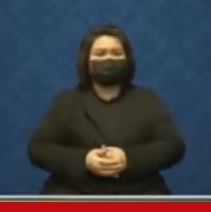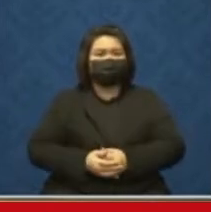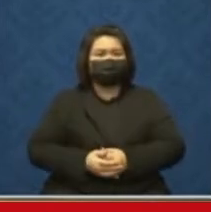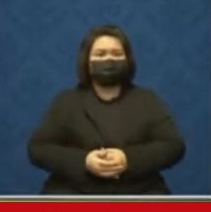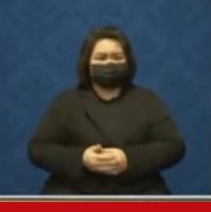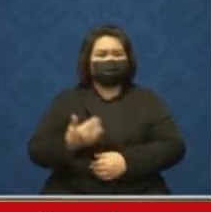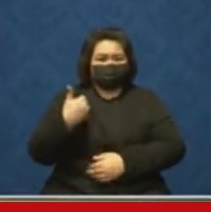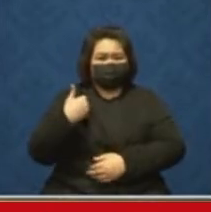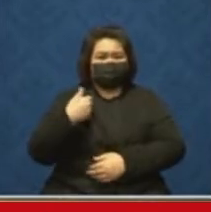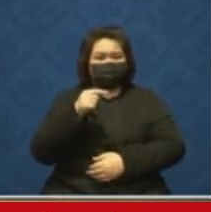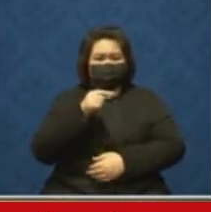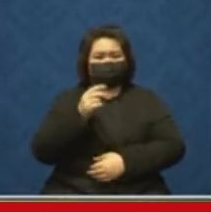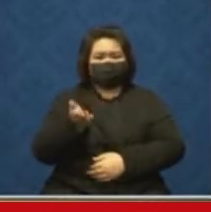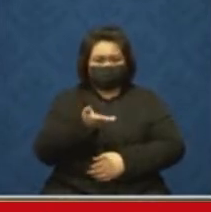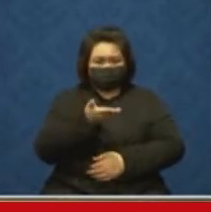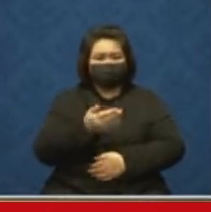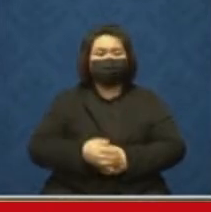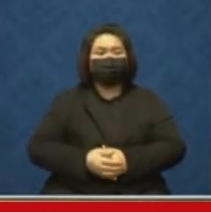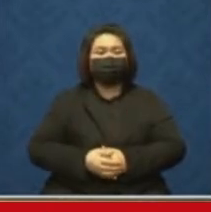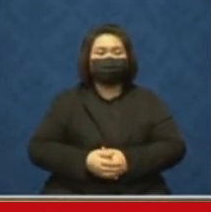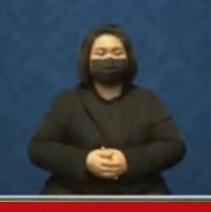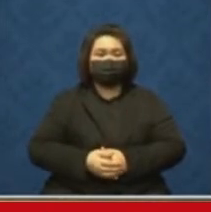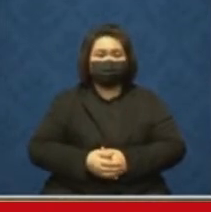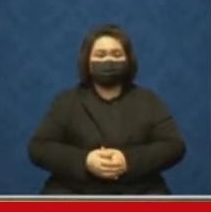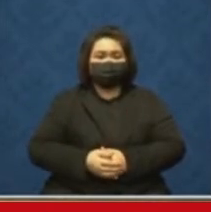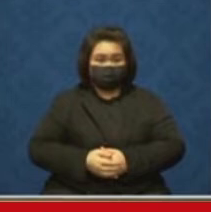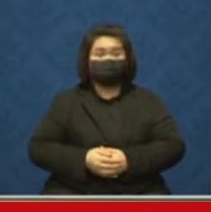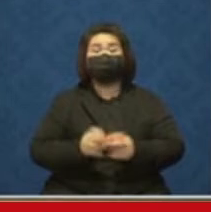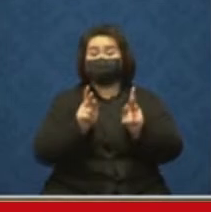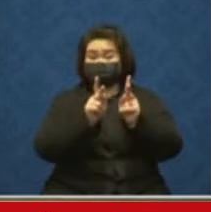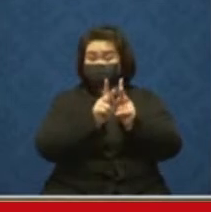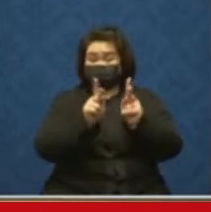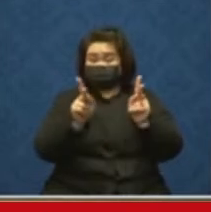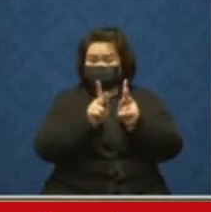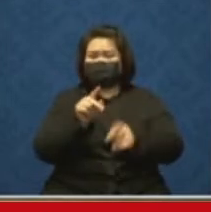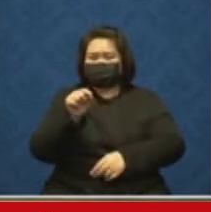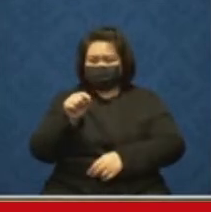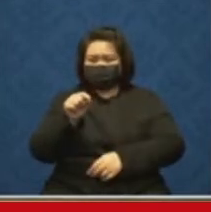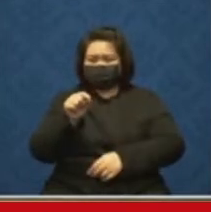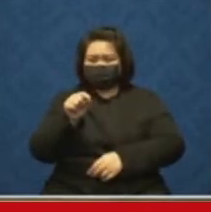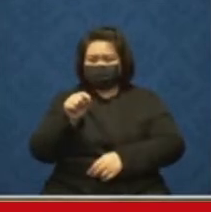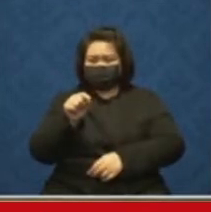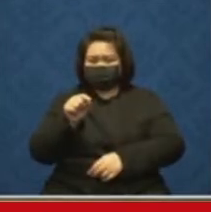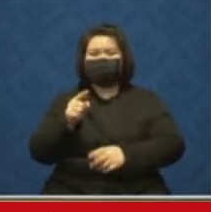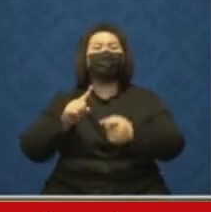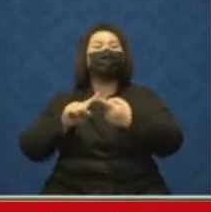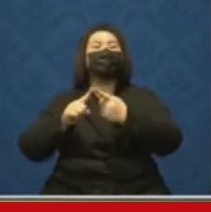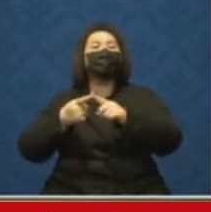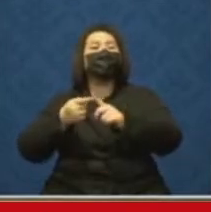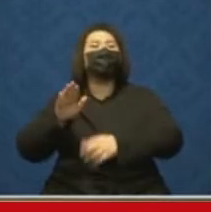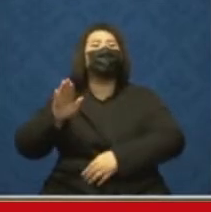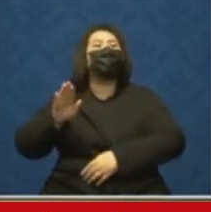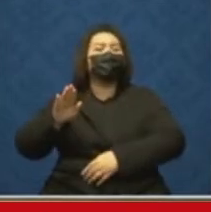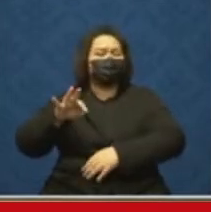มีดวยนะครับ หนาต่อไปครับ ซึ่กรรมการหน่ในนี้ก็คือทrey ภารติษ ที่